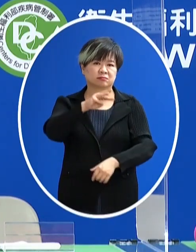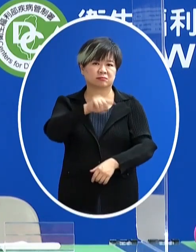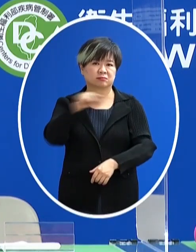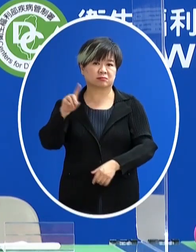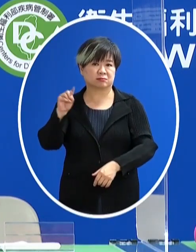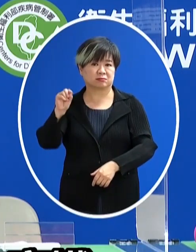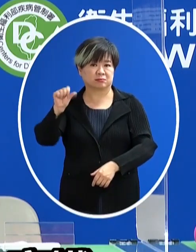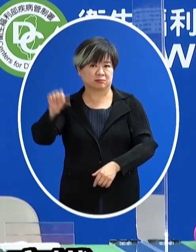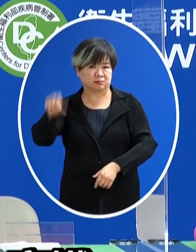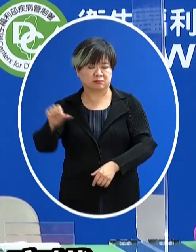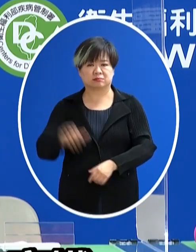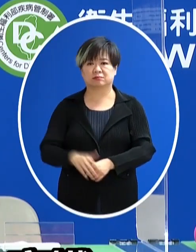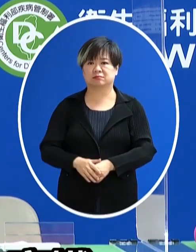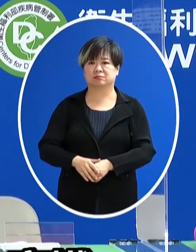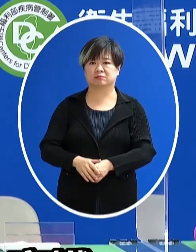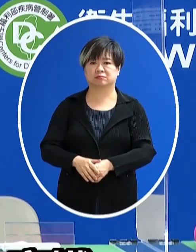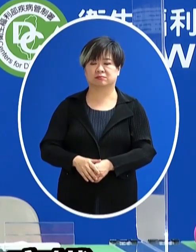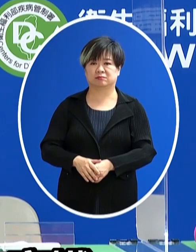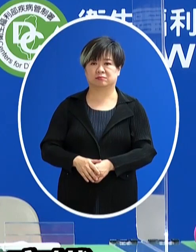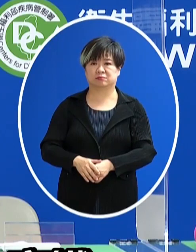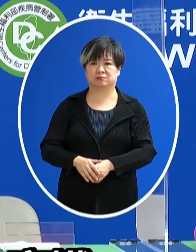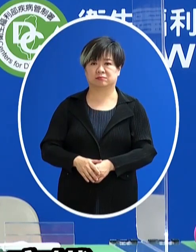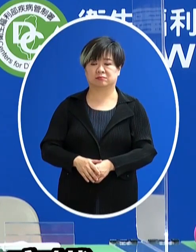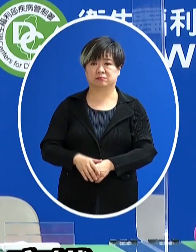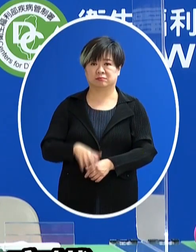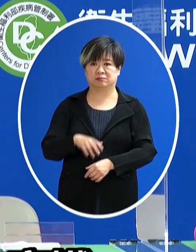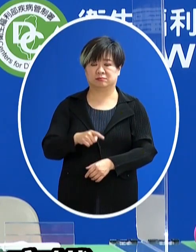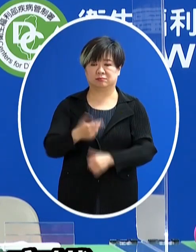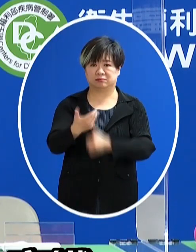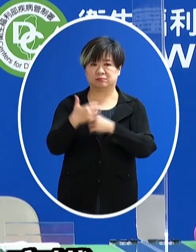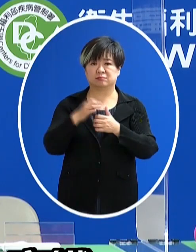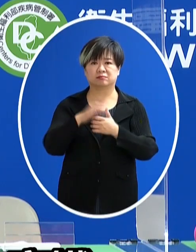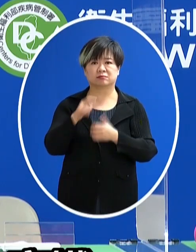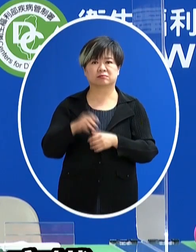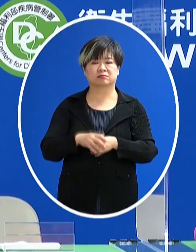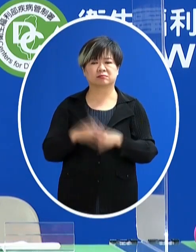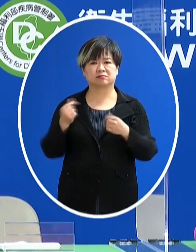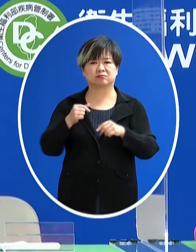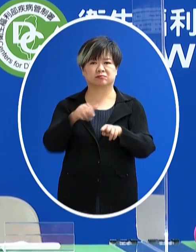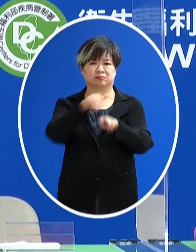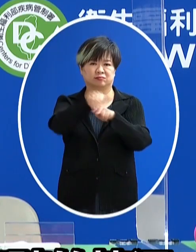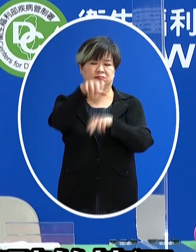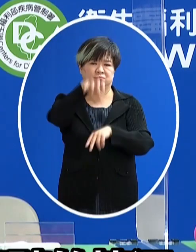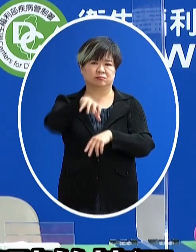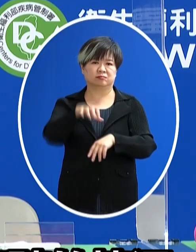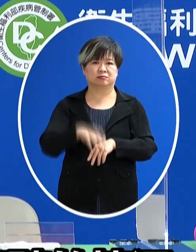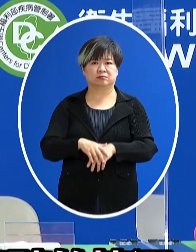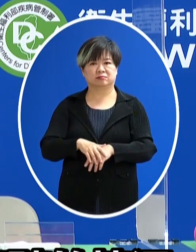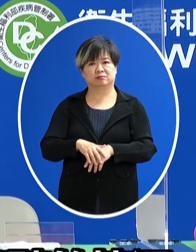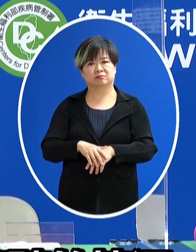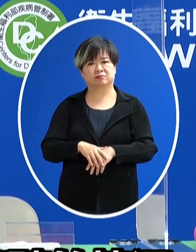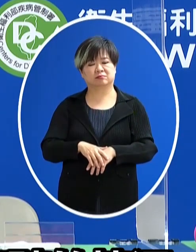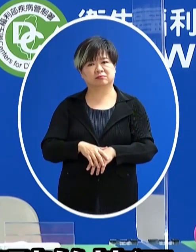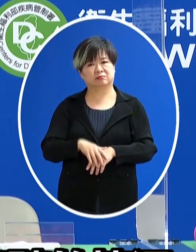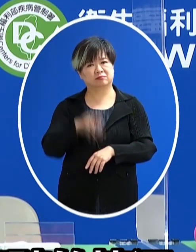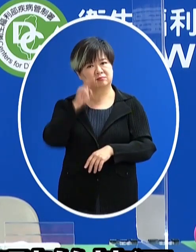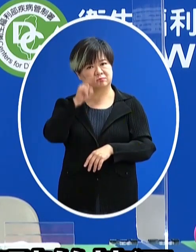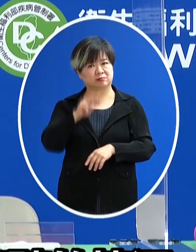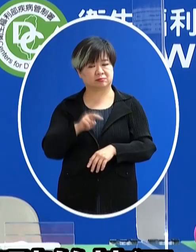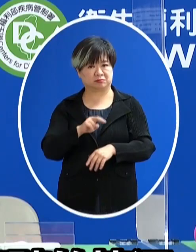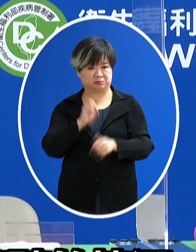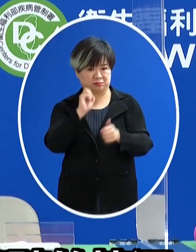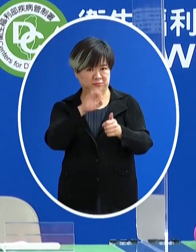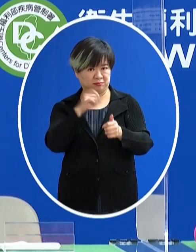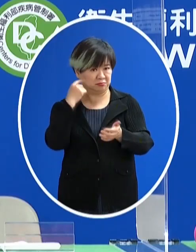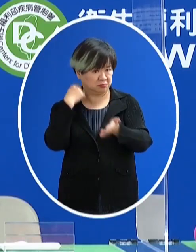嘛，是哈。那所以我们看看那个相关那个场景啊，是在高铁嘛，好，那看看询问高铁这边是不是有劝导不